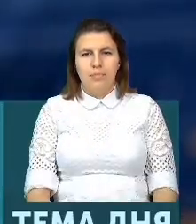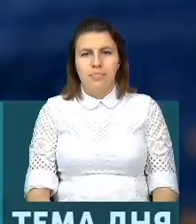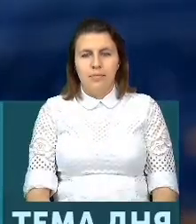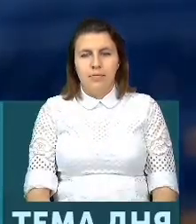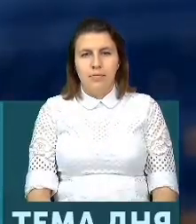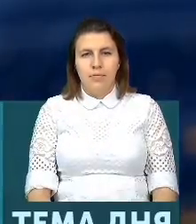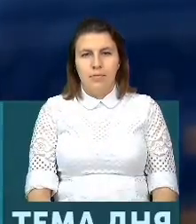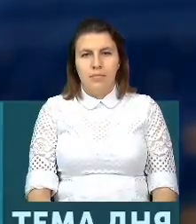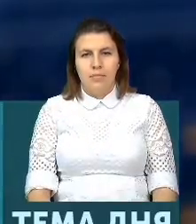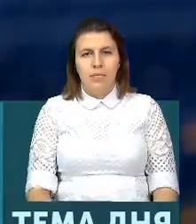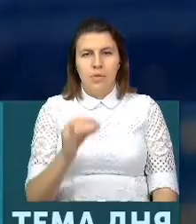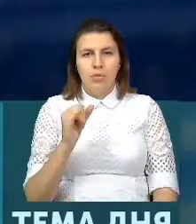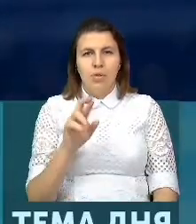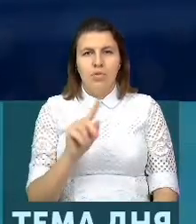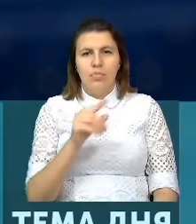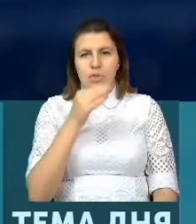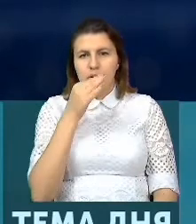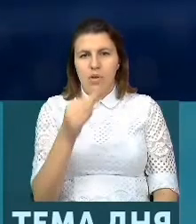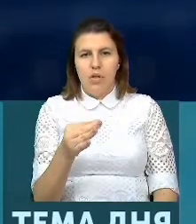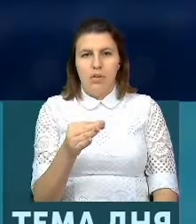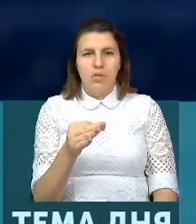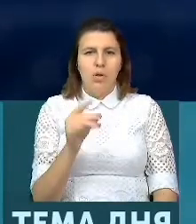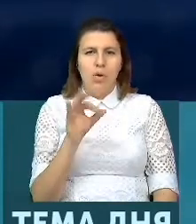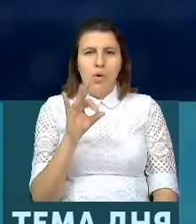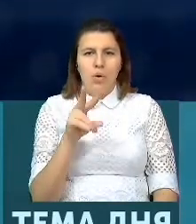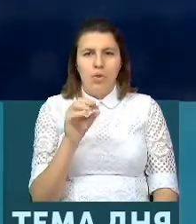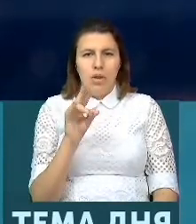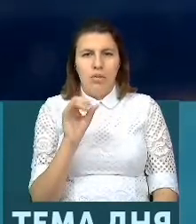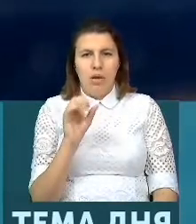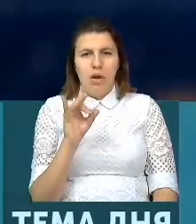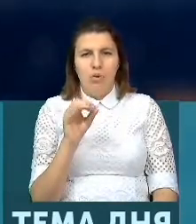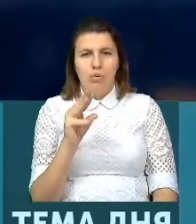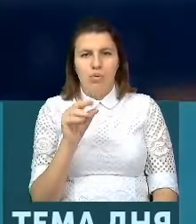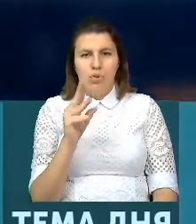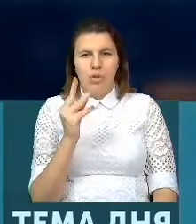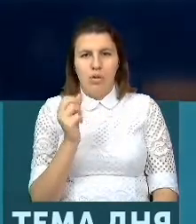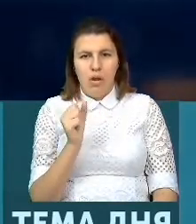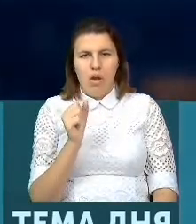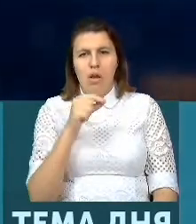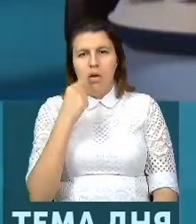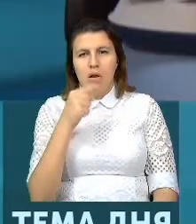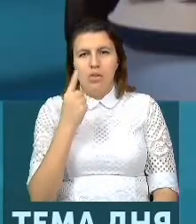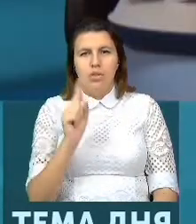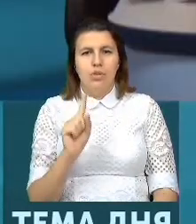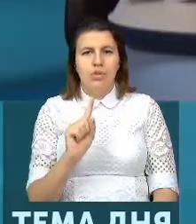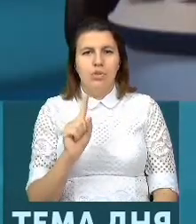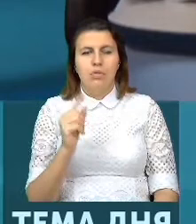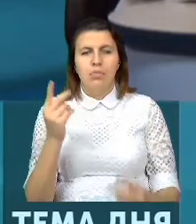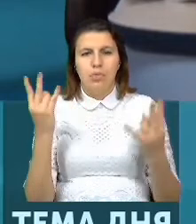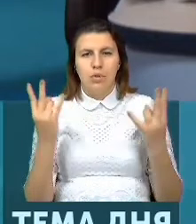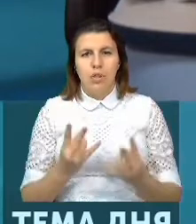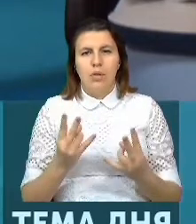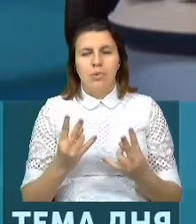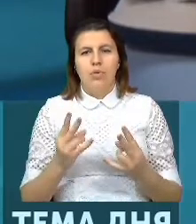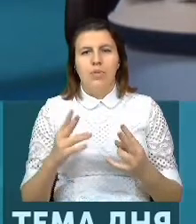Пані Юлі, от що ви скажете? Та Олена Ратушна каже про те, що необхідно узгодити всі юридичні моменти, та щоб от те обладнання,